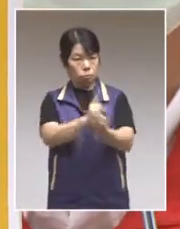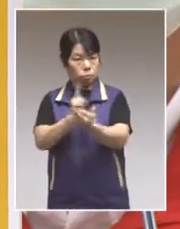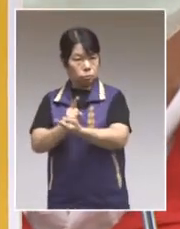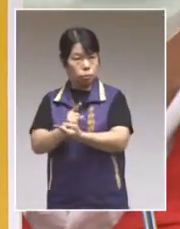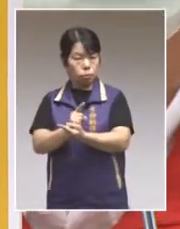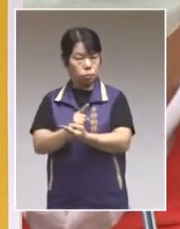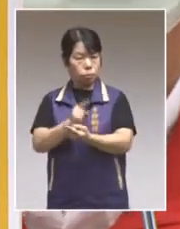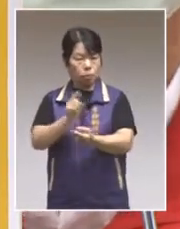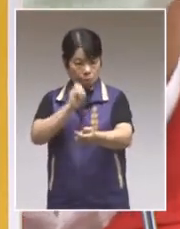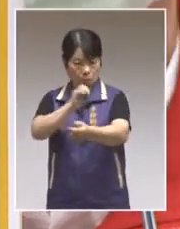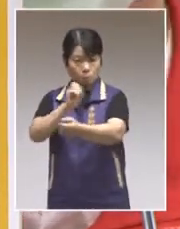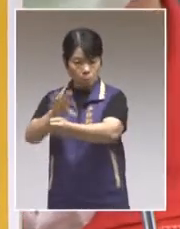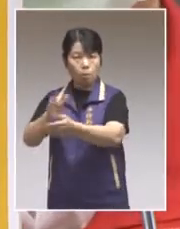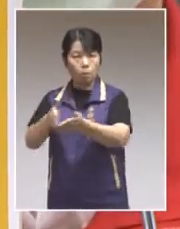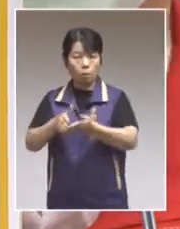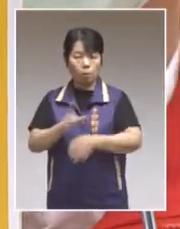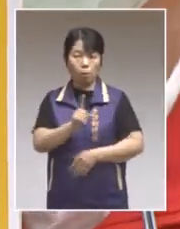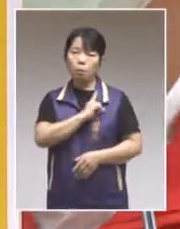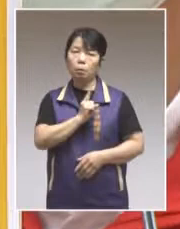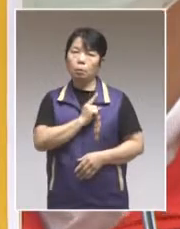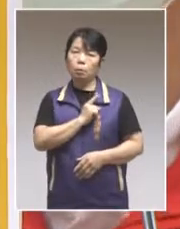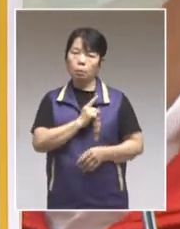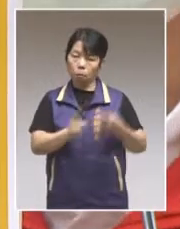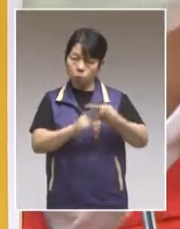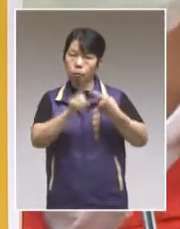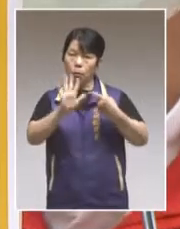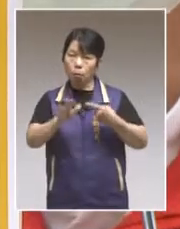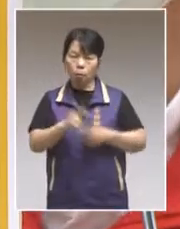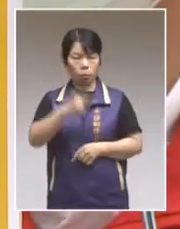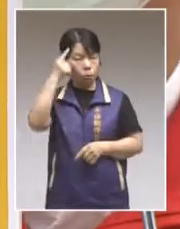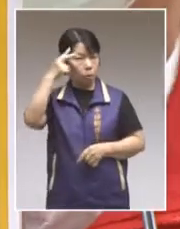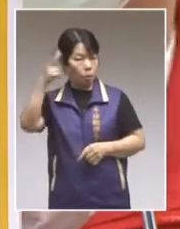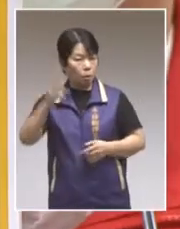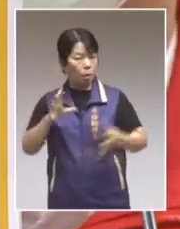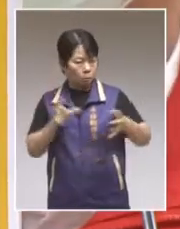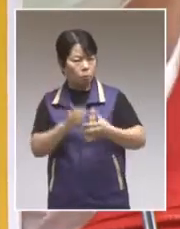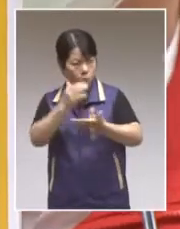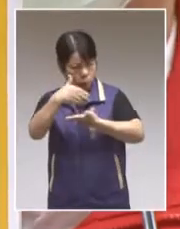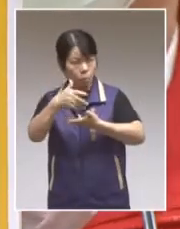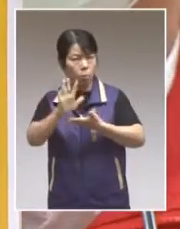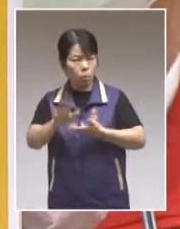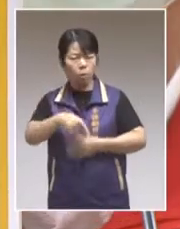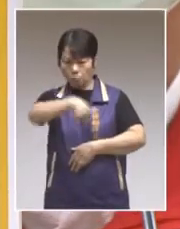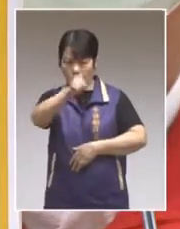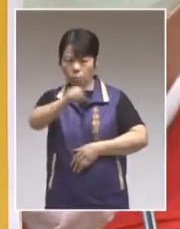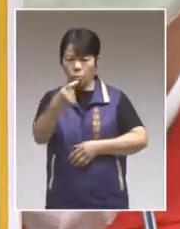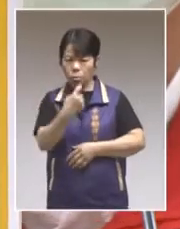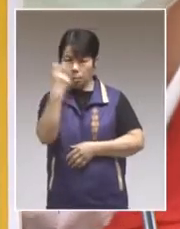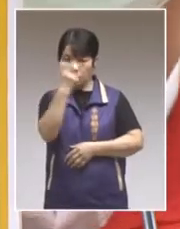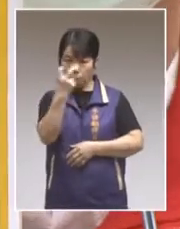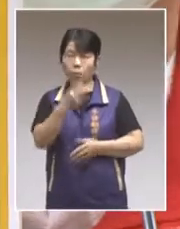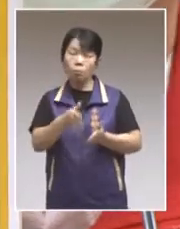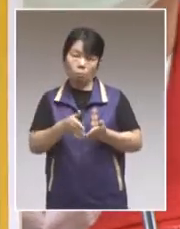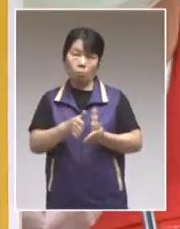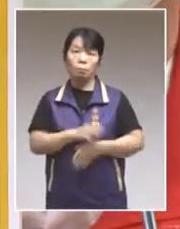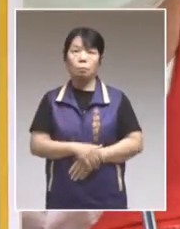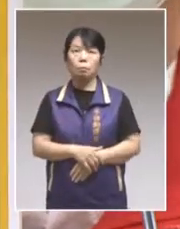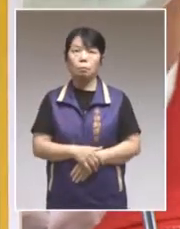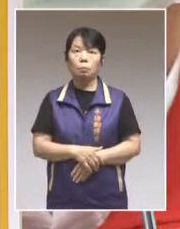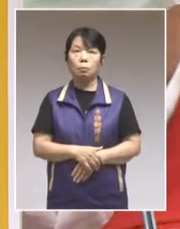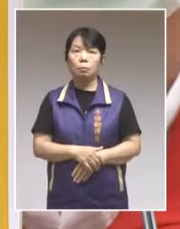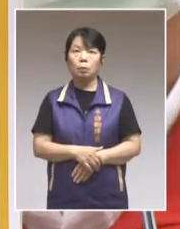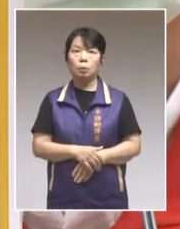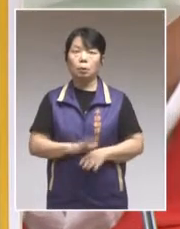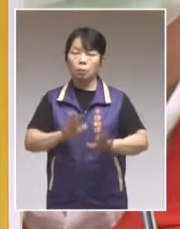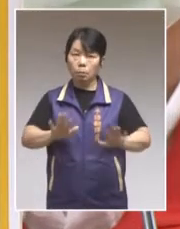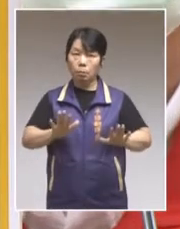多自己确诊都会通知说我两天前跟你吃饭前你要小心，你要赶快去验快筛。好，那